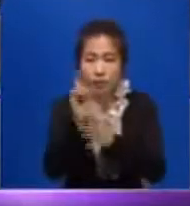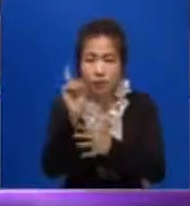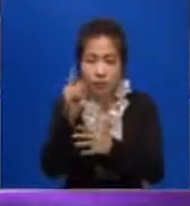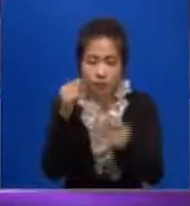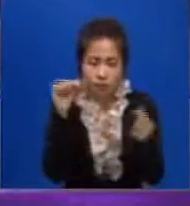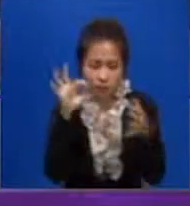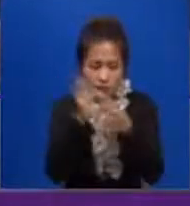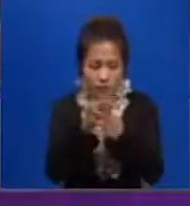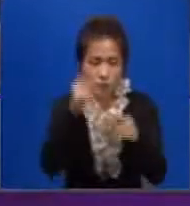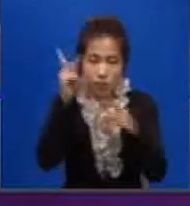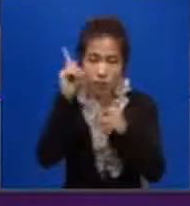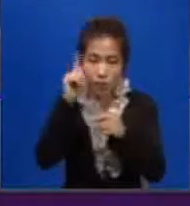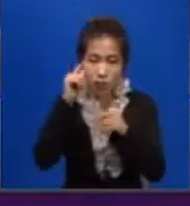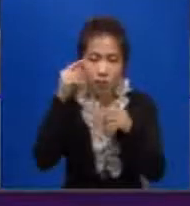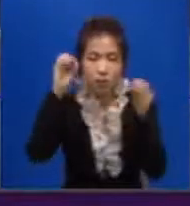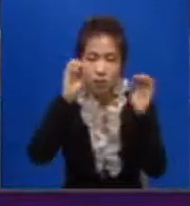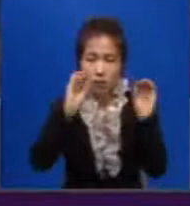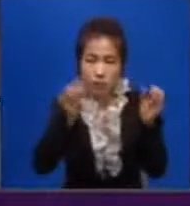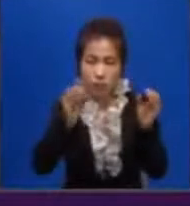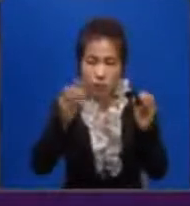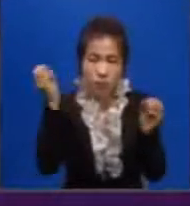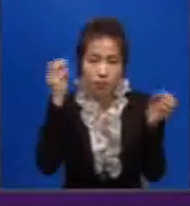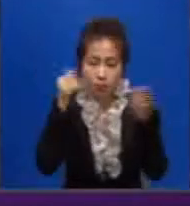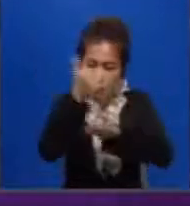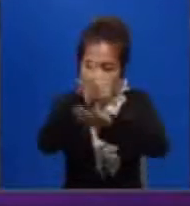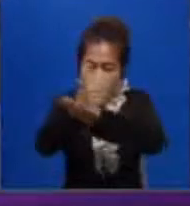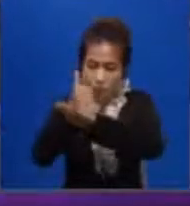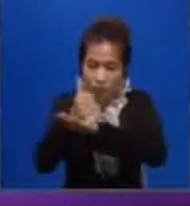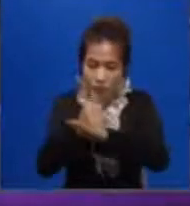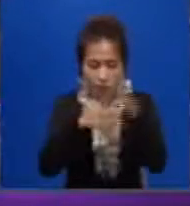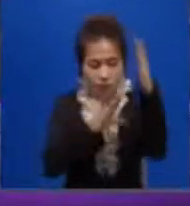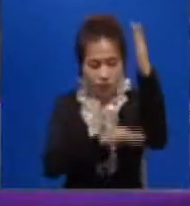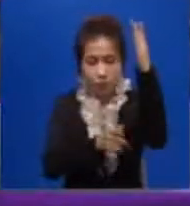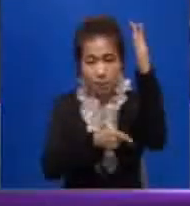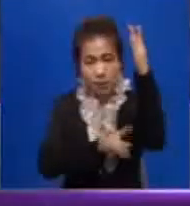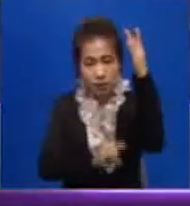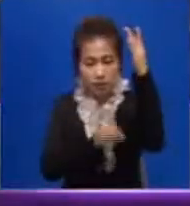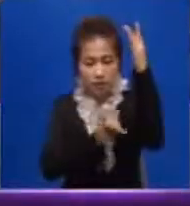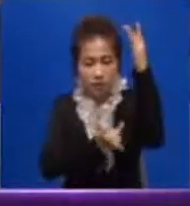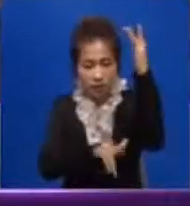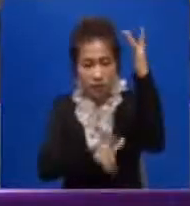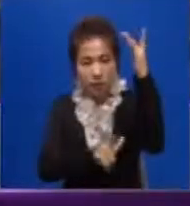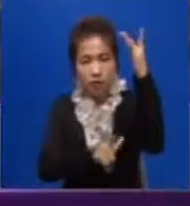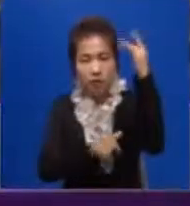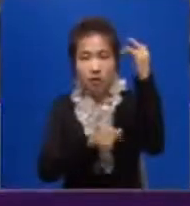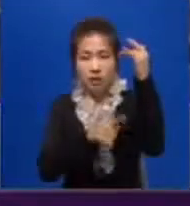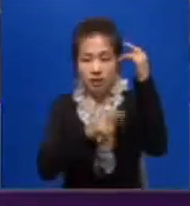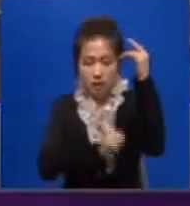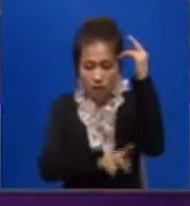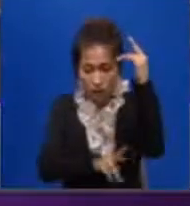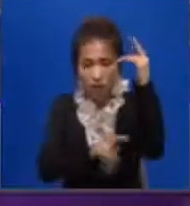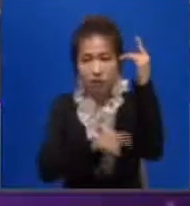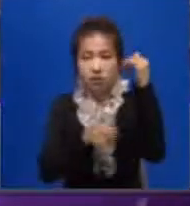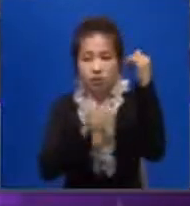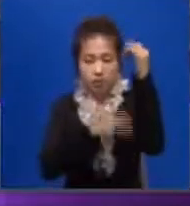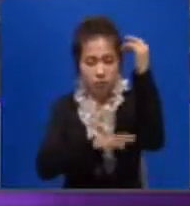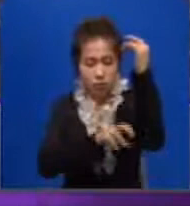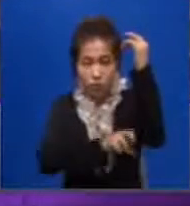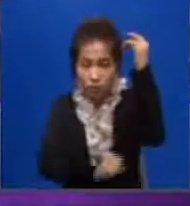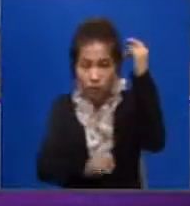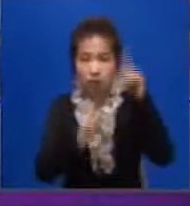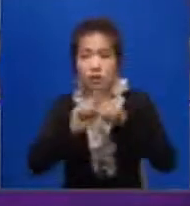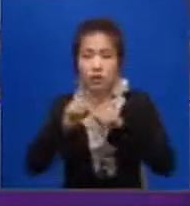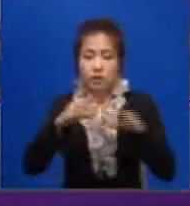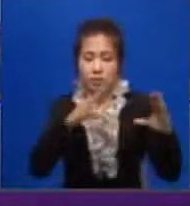นักจัดรายการวิทยุหัวหน้าสถานีวิทยุในพื้นที่จังหวัดปัตตานียะลานราธิวาสและ 4อำเภอของจังหวัดสงขลา